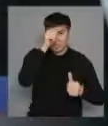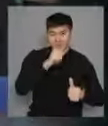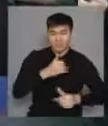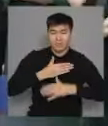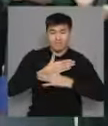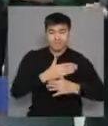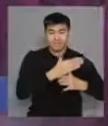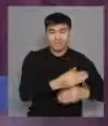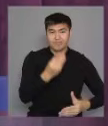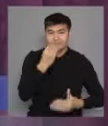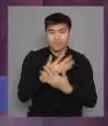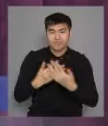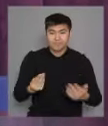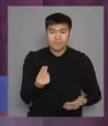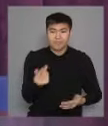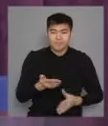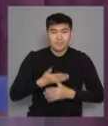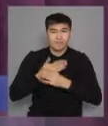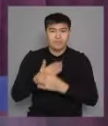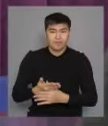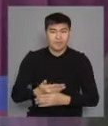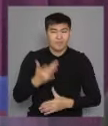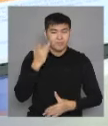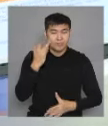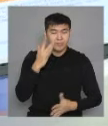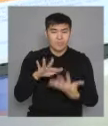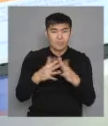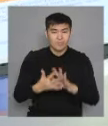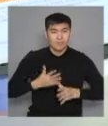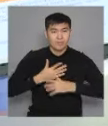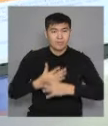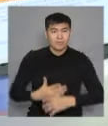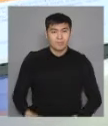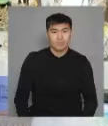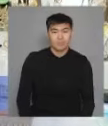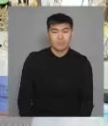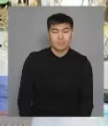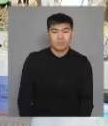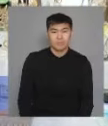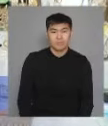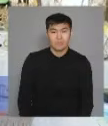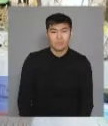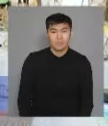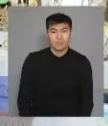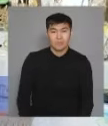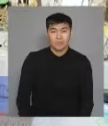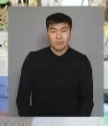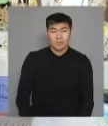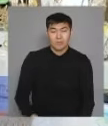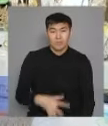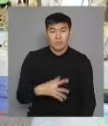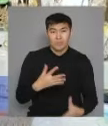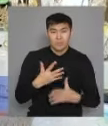созып, азық-түлік, ақшалай жағына көмектесуге ауыл тұрғындарын жұмылдырып келеді. 5 теңгеге мың айлыққа сатып